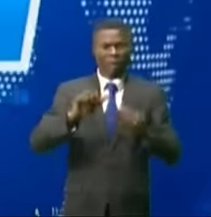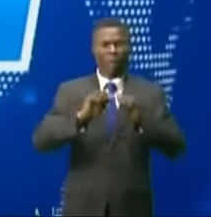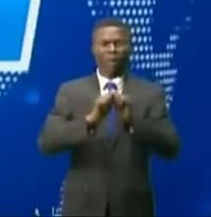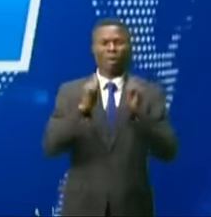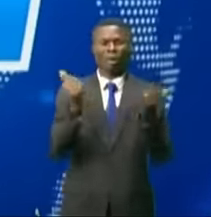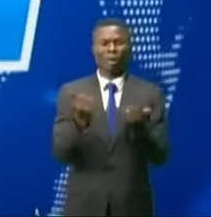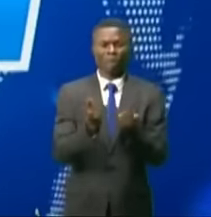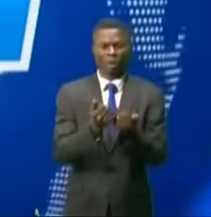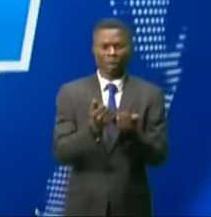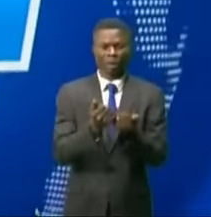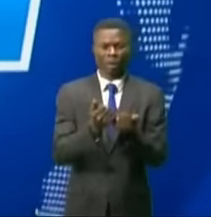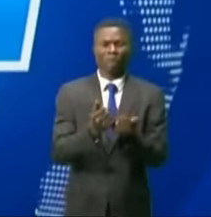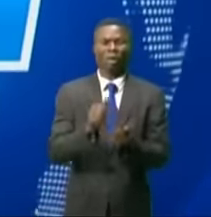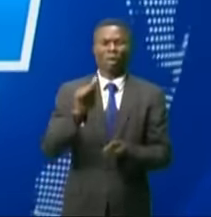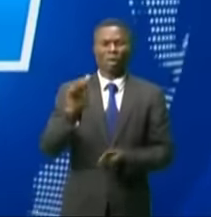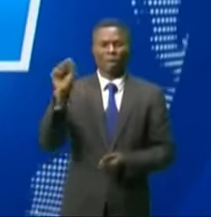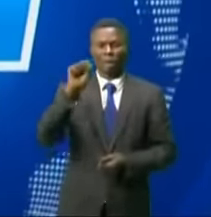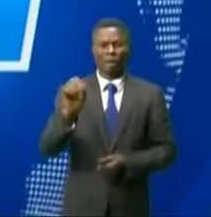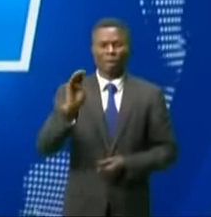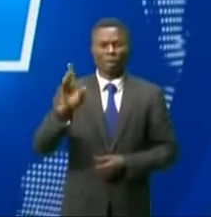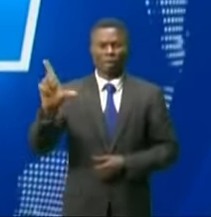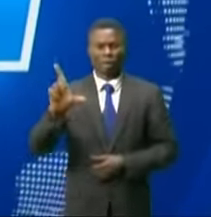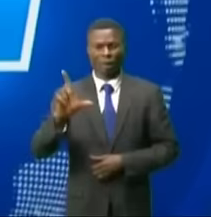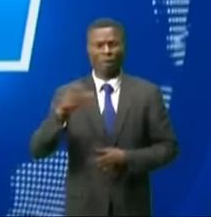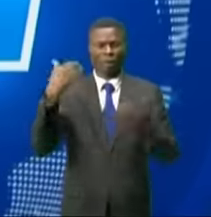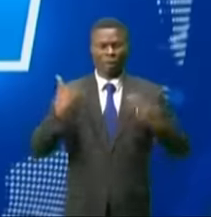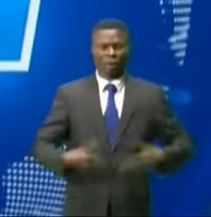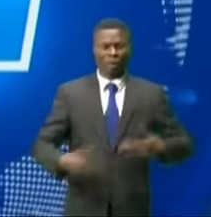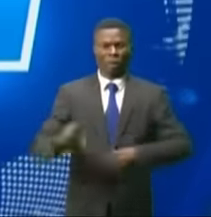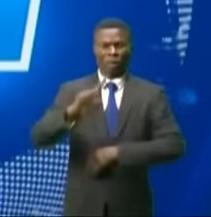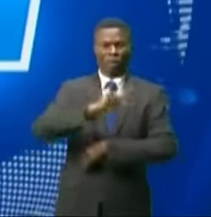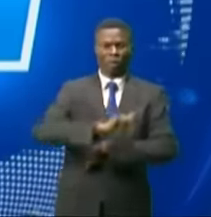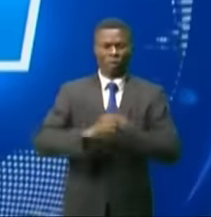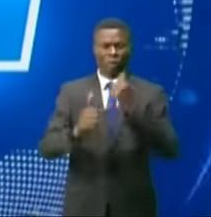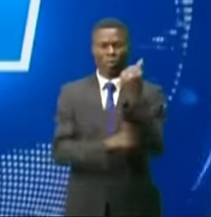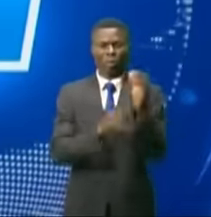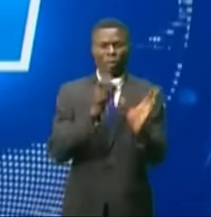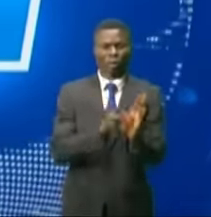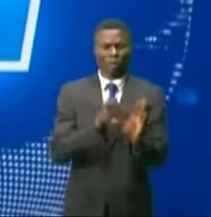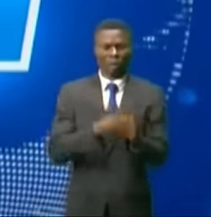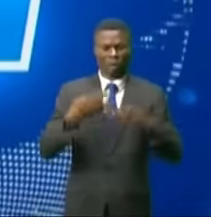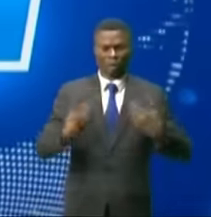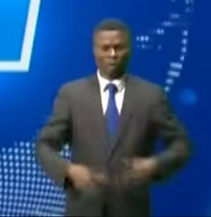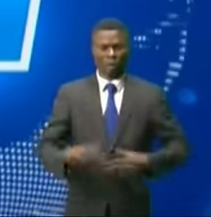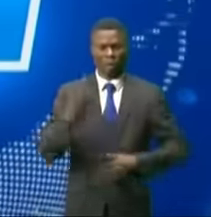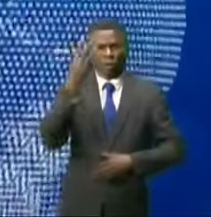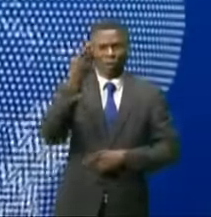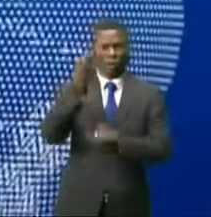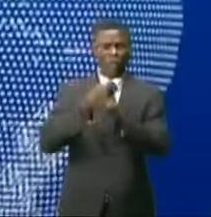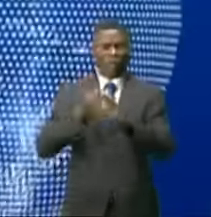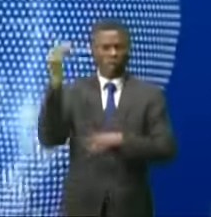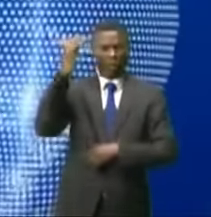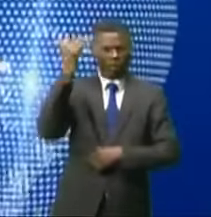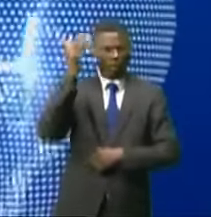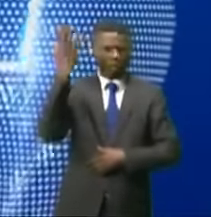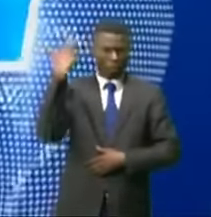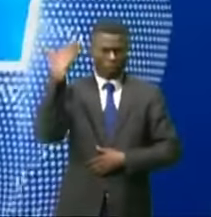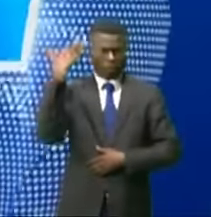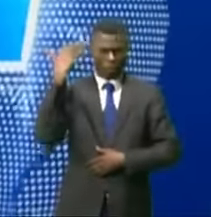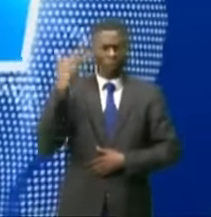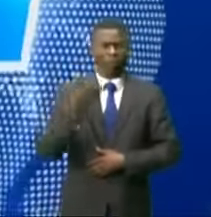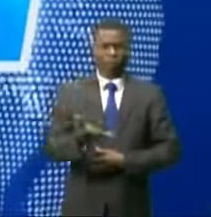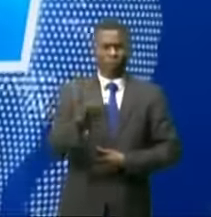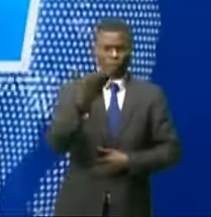l'ASBL Kabichi. C'était dans le cadre de la célébration de la journée des personnes handicapées, célébrée le 3 décembre dernier.